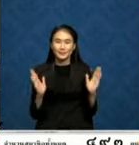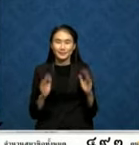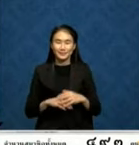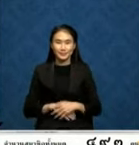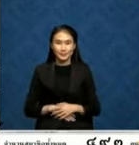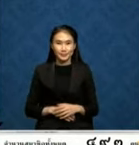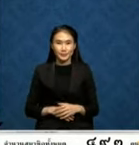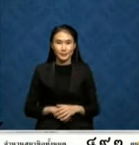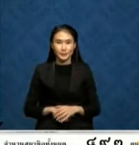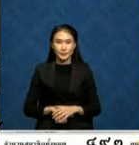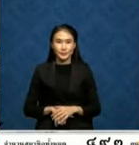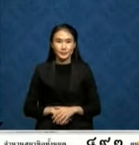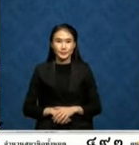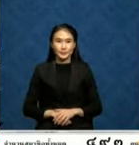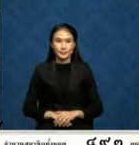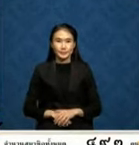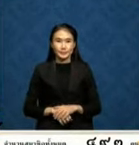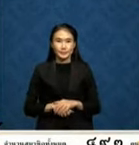ครับ